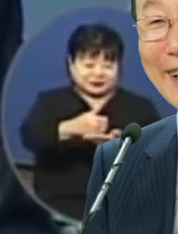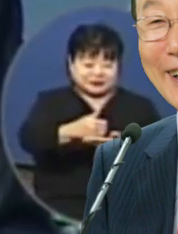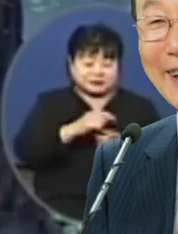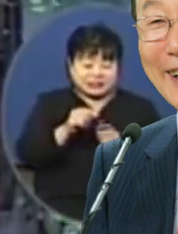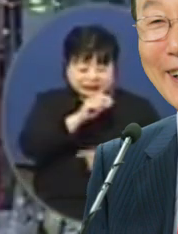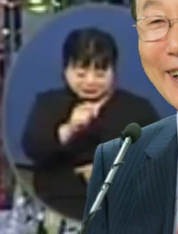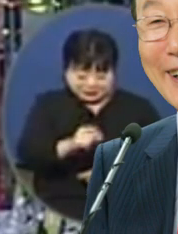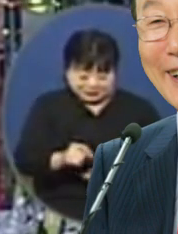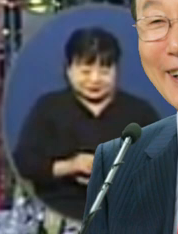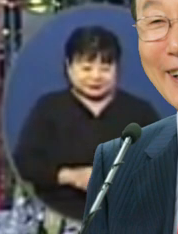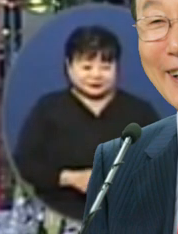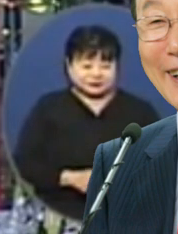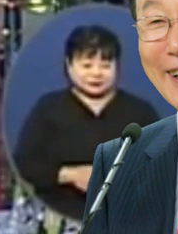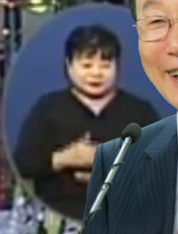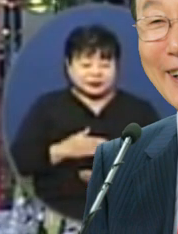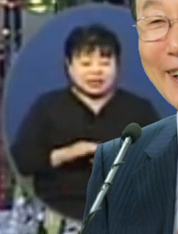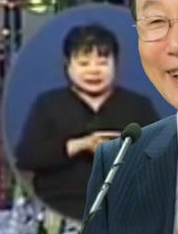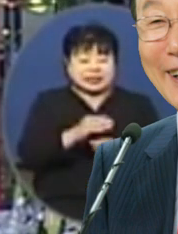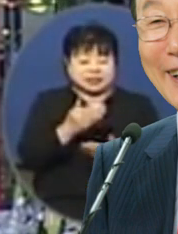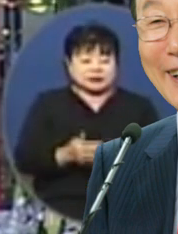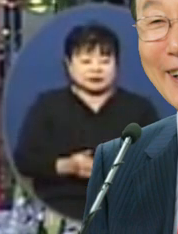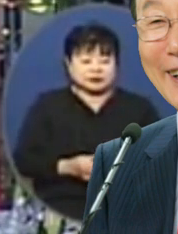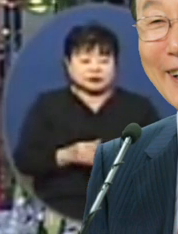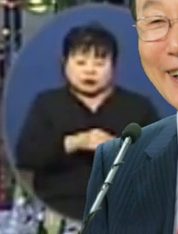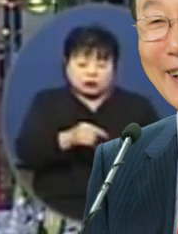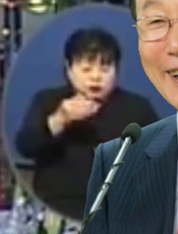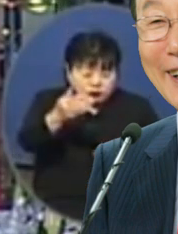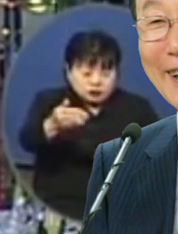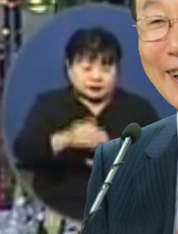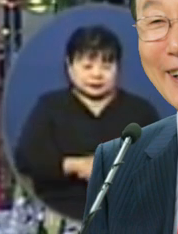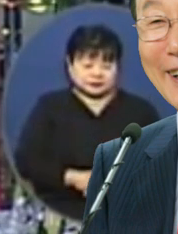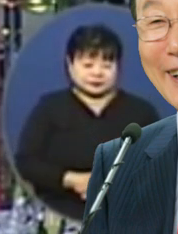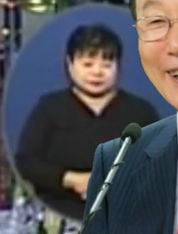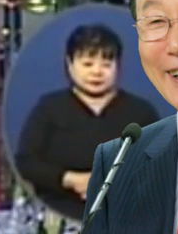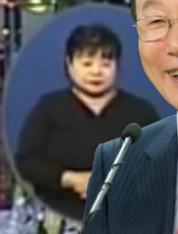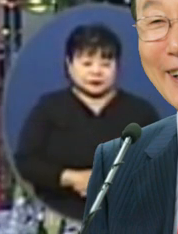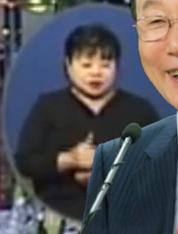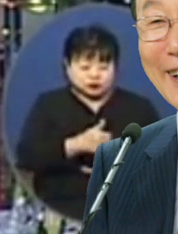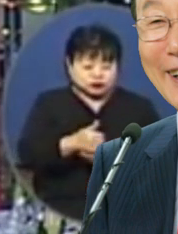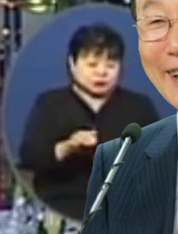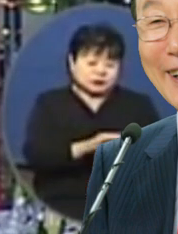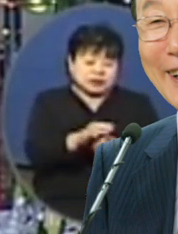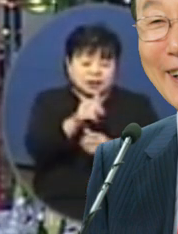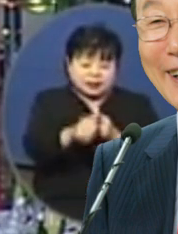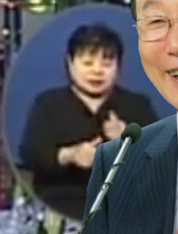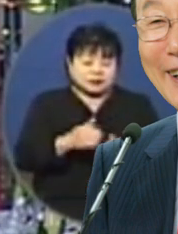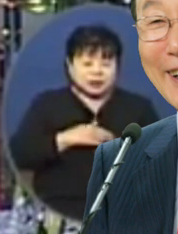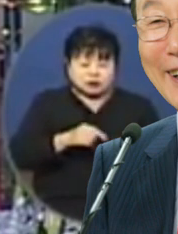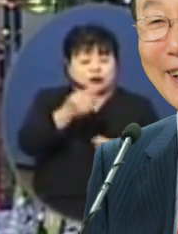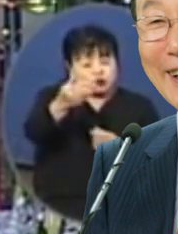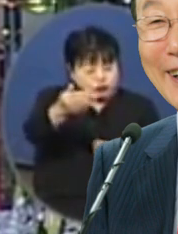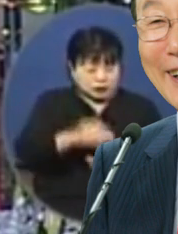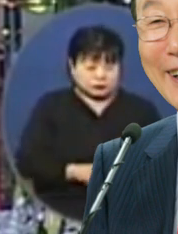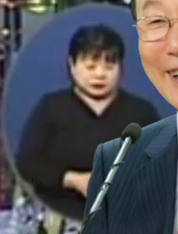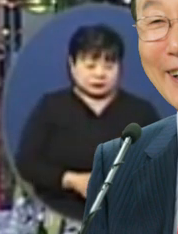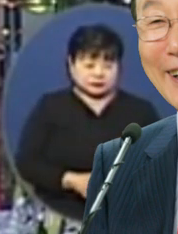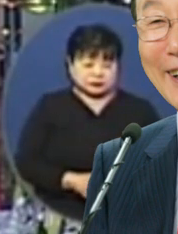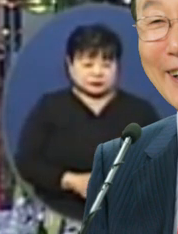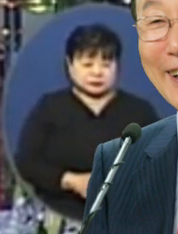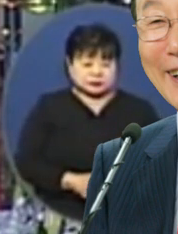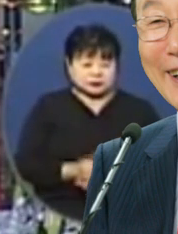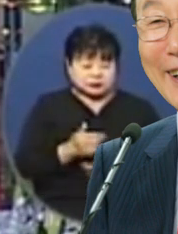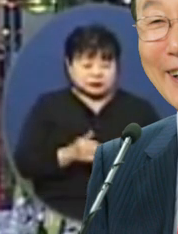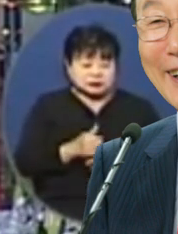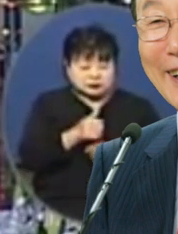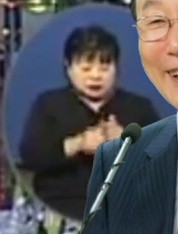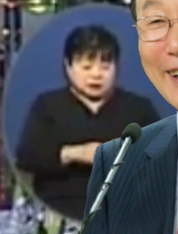성경에 말씀하기를 그가 나를 사랑한 적 내가 저를 건지리라. 내가 주님을 사랑하면 하나님이 나를 건져주겠다고 했는 것입니다. 제가 내 이름으로